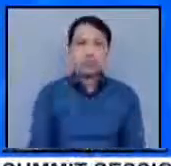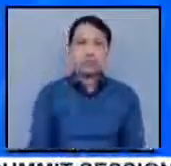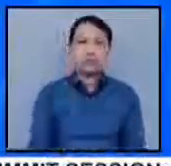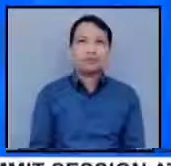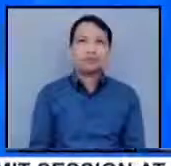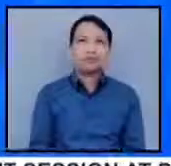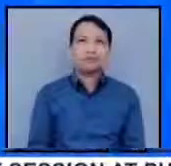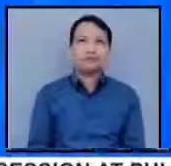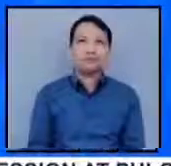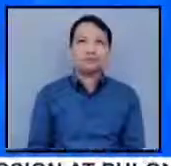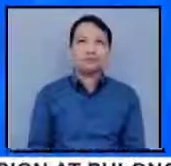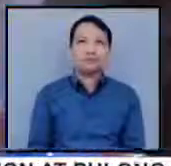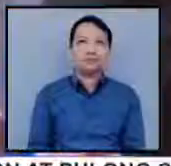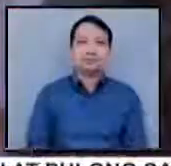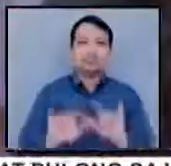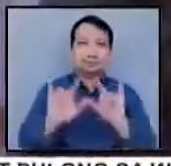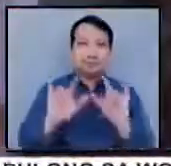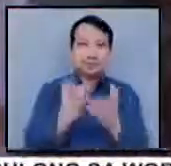you also.